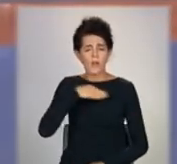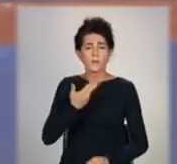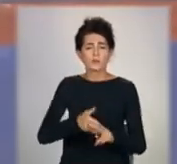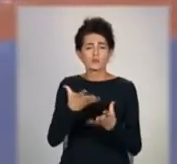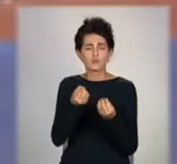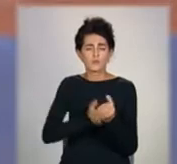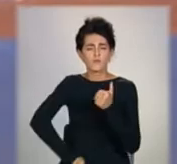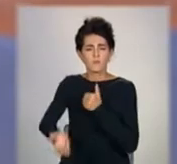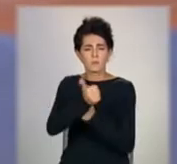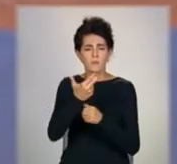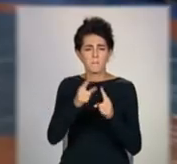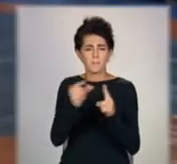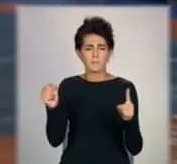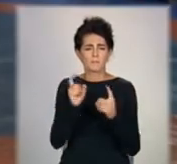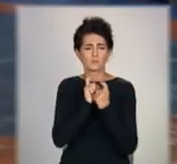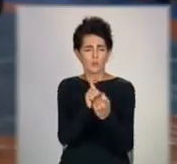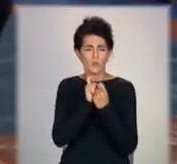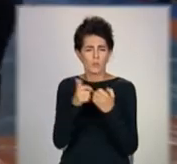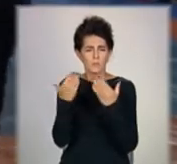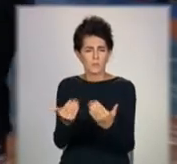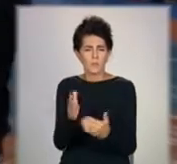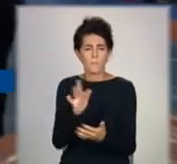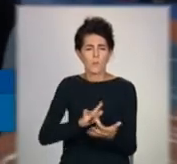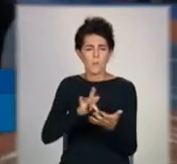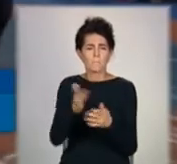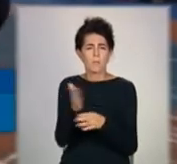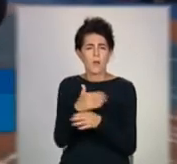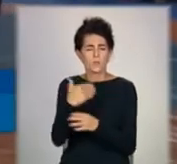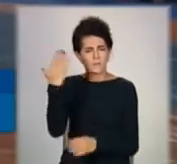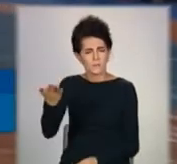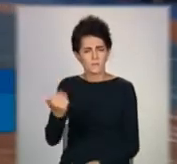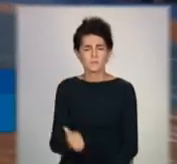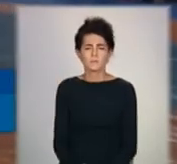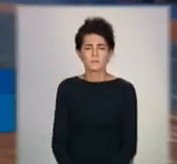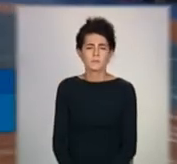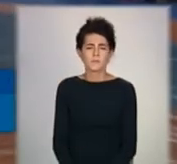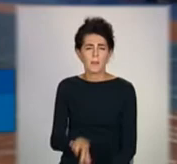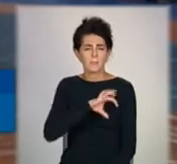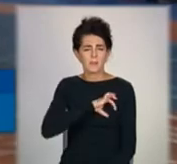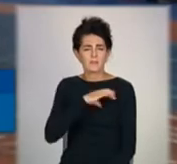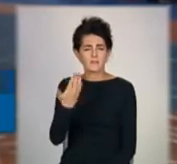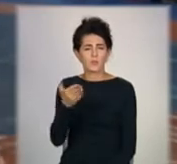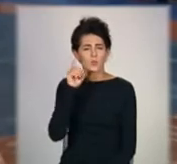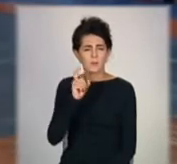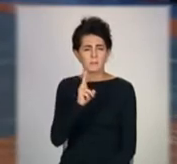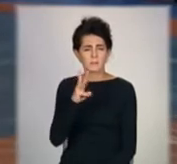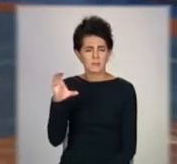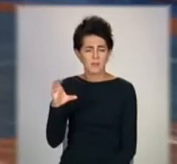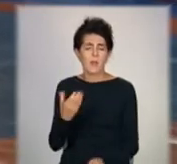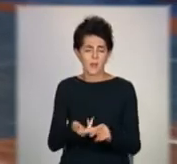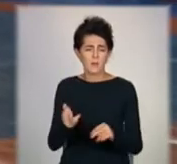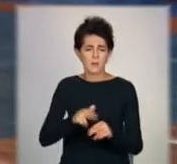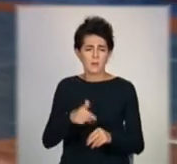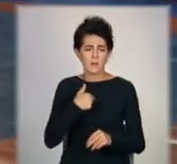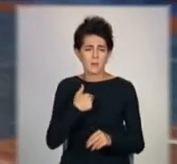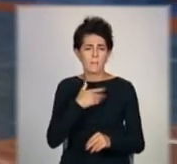попереду принциповий суперник. З міста Маріуполя я тут парень. Призер України КМС. І